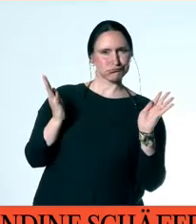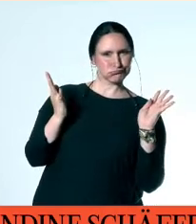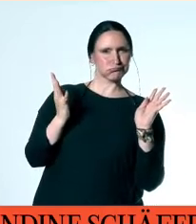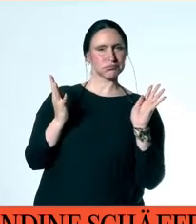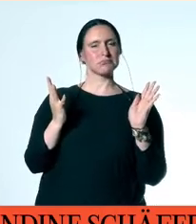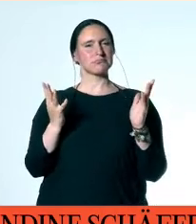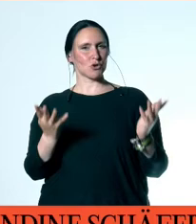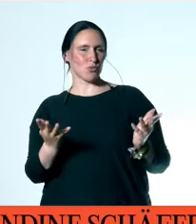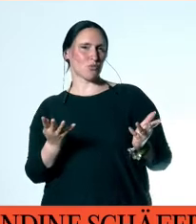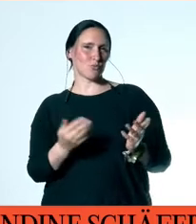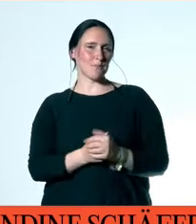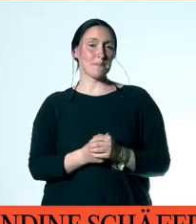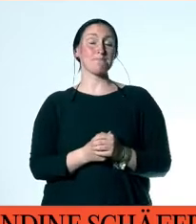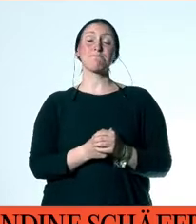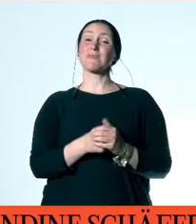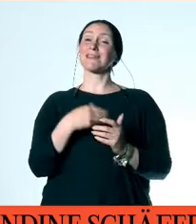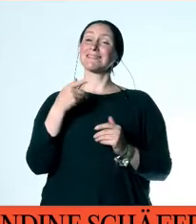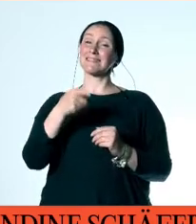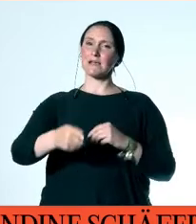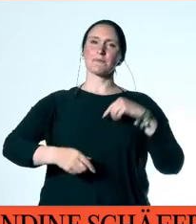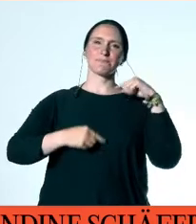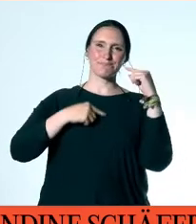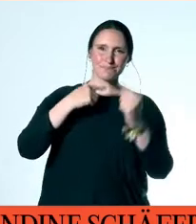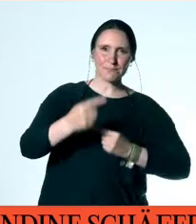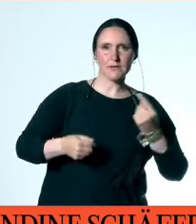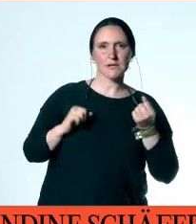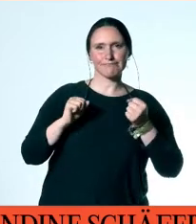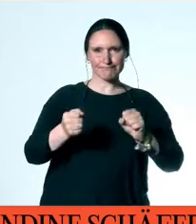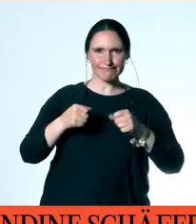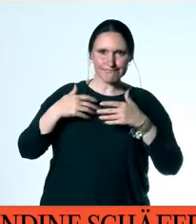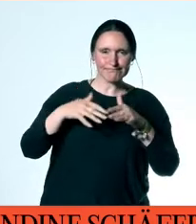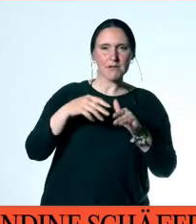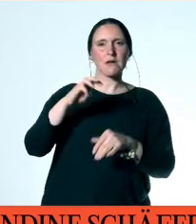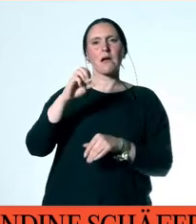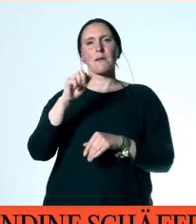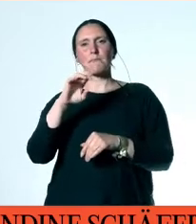Geschlechtervielfalt, Feminismus stärker in den Vordergrund kommen.